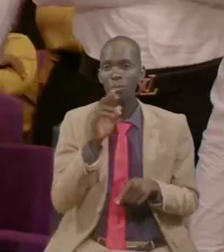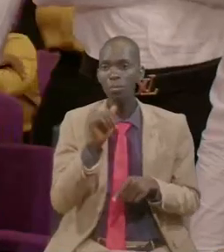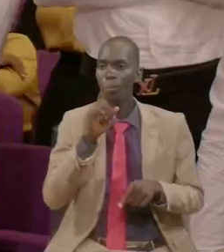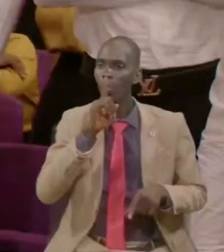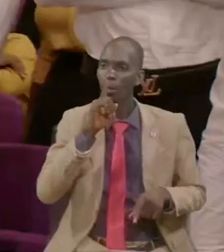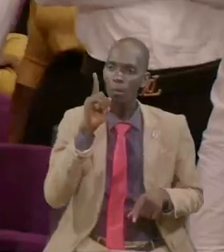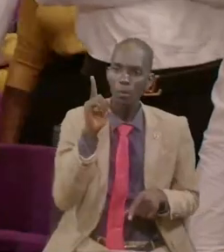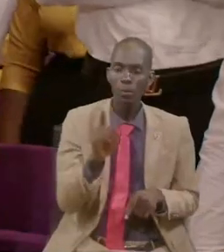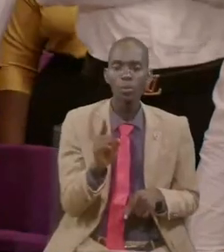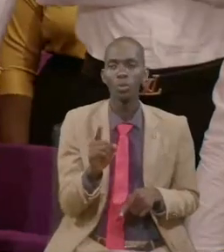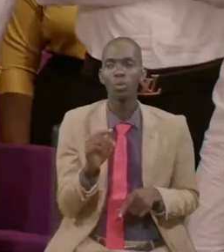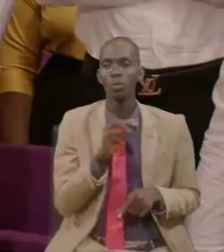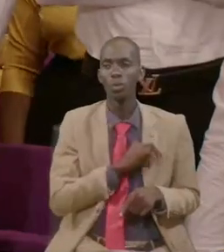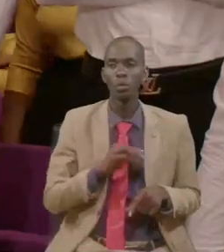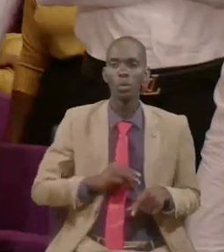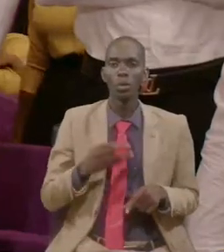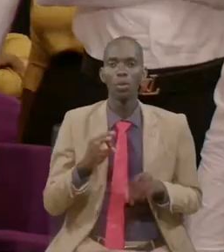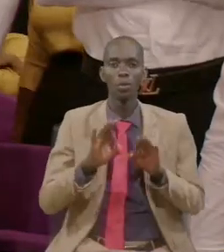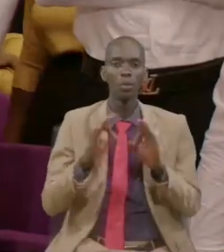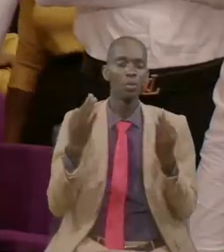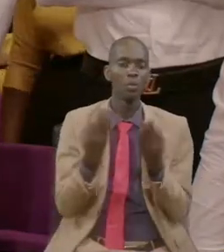un vrai membre de la famille de Dieu,